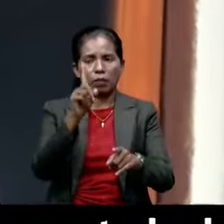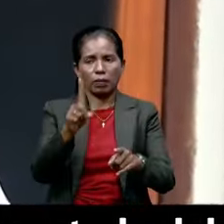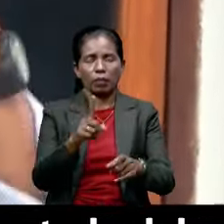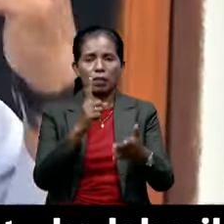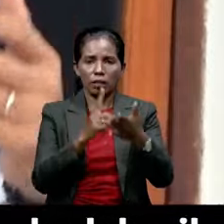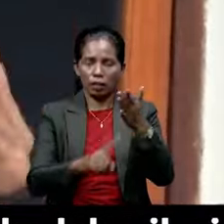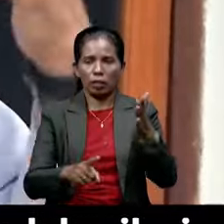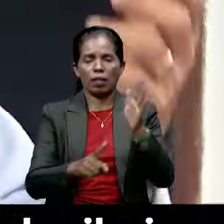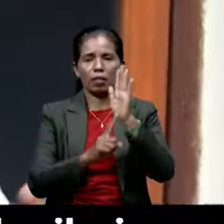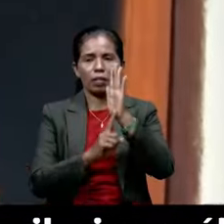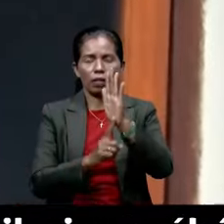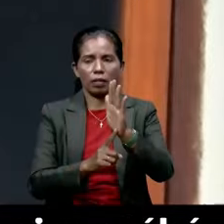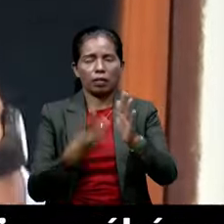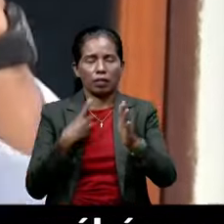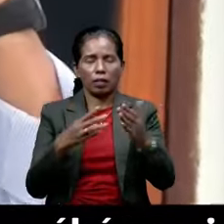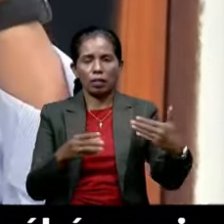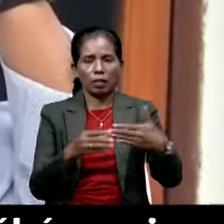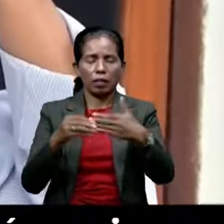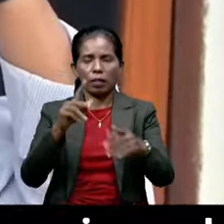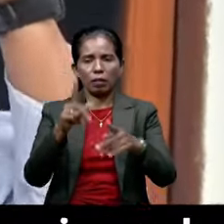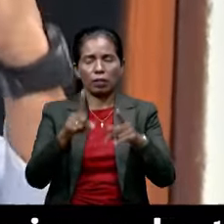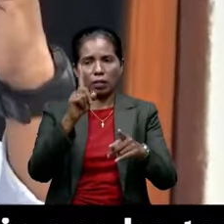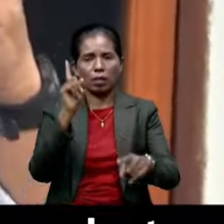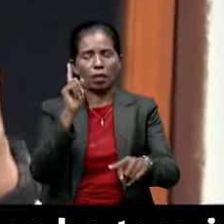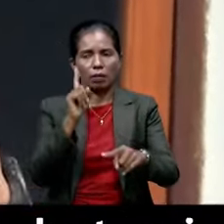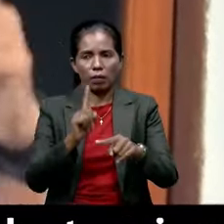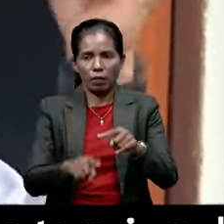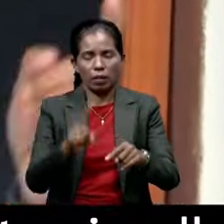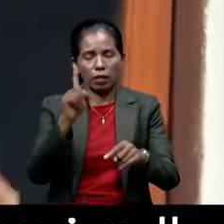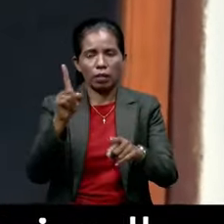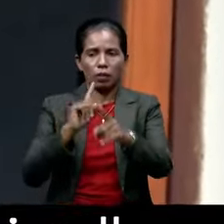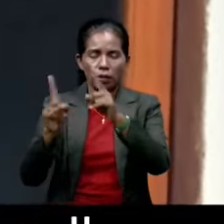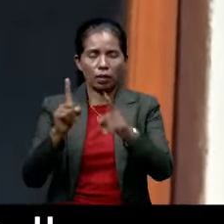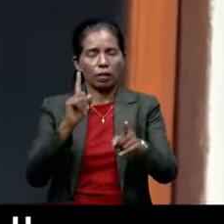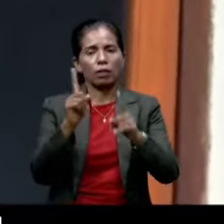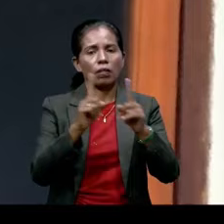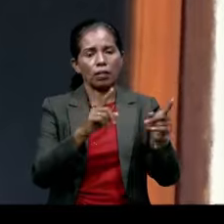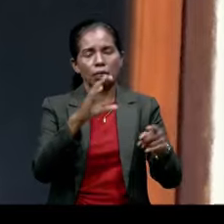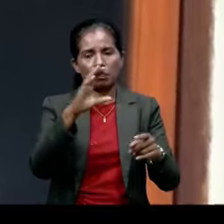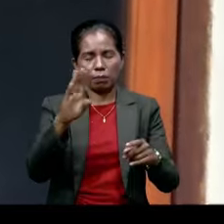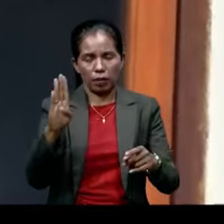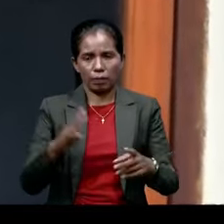dah maksai yang suorient sama tuorient tapi tidak malu suorient ni ida deh. Labele ida kuliah ada sila kuliah be.